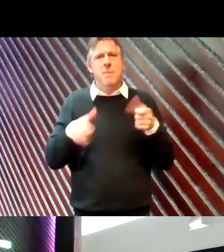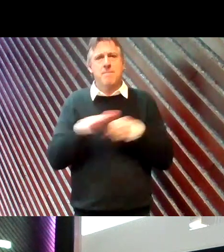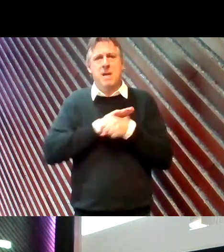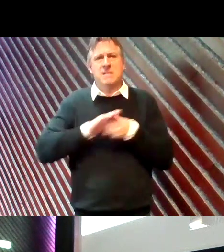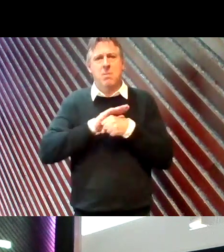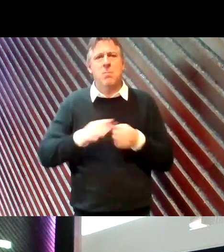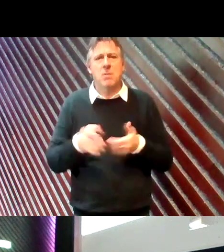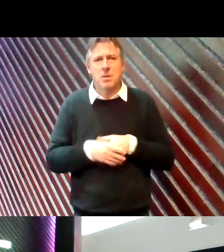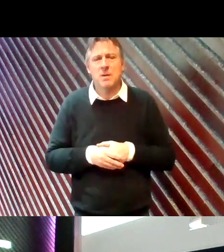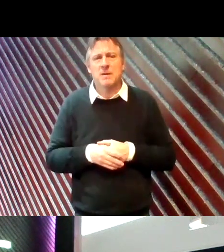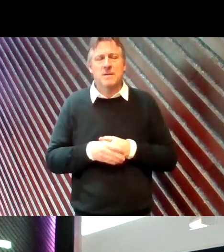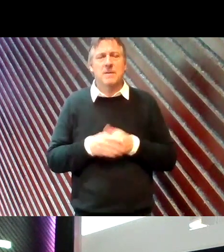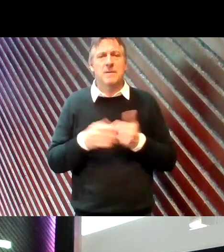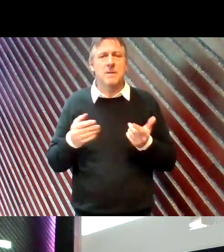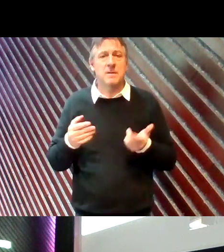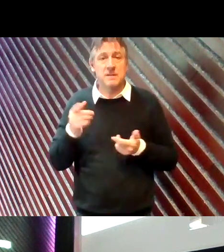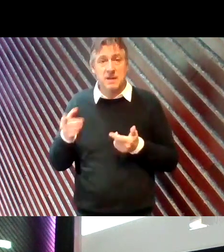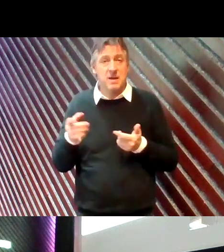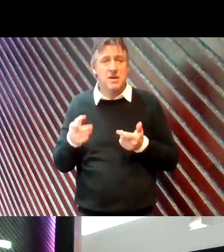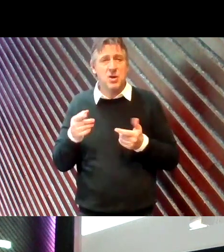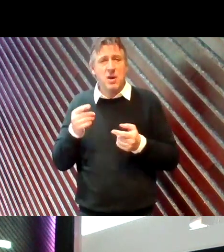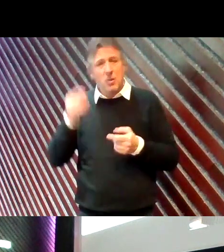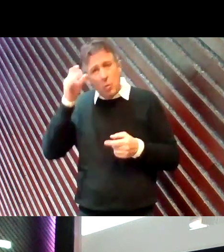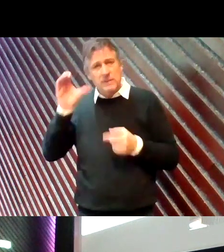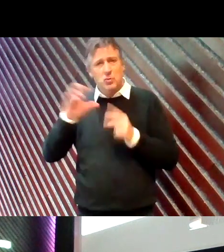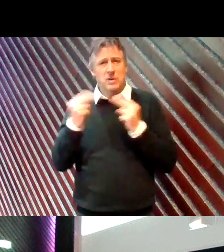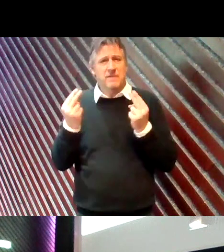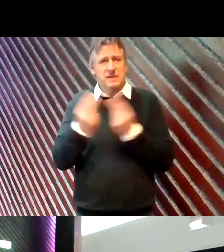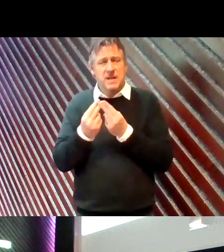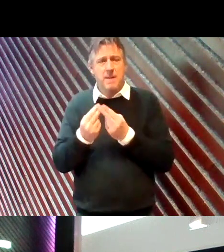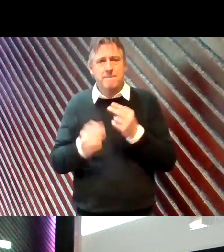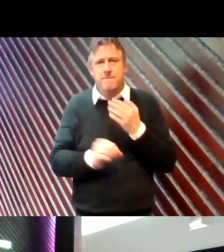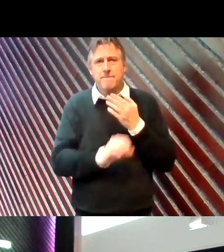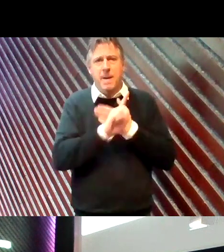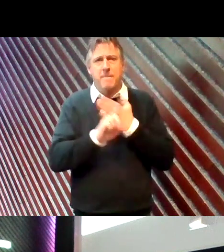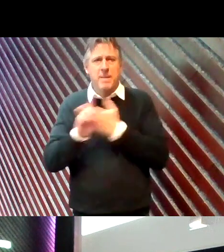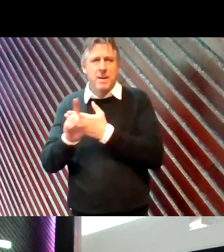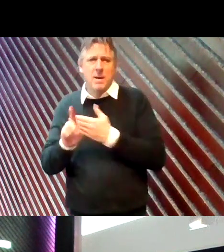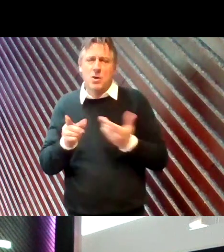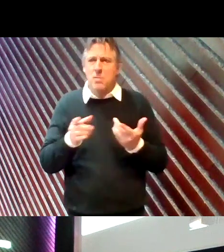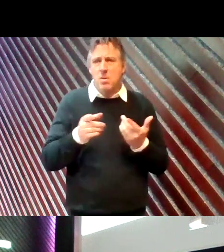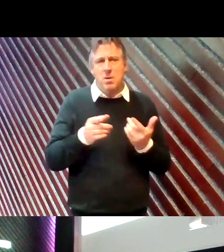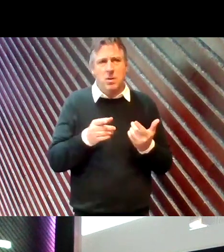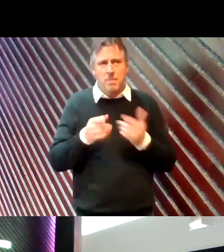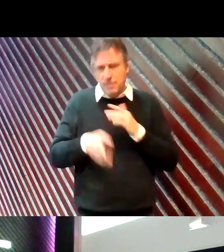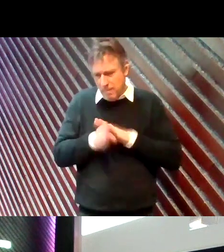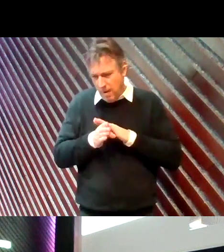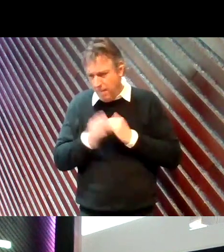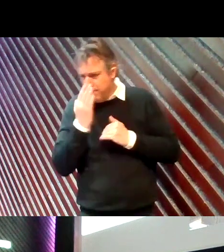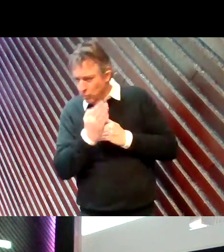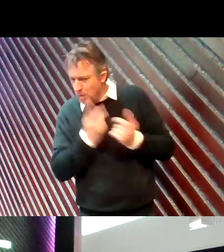universelle c'est vraiment l'innovation by design c'est vraiment penser aux spécificités du handicap by design à la conception originelle